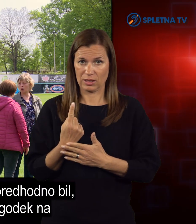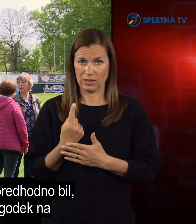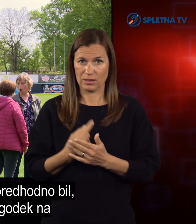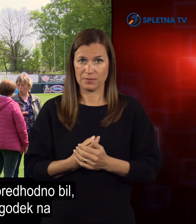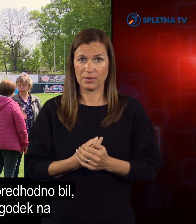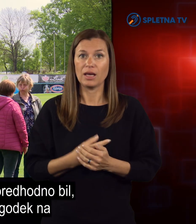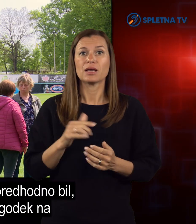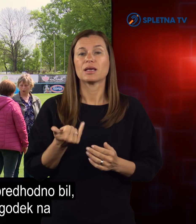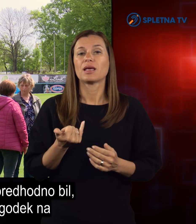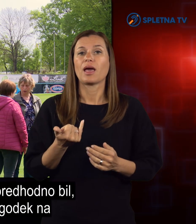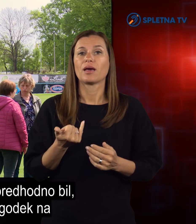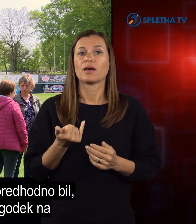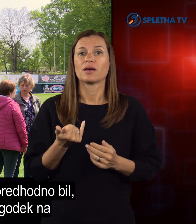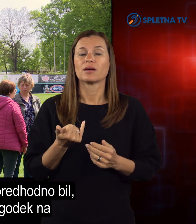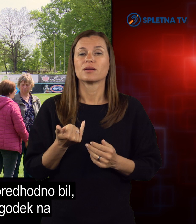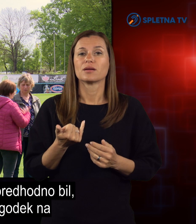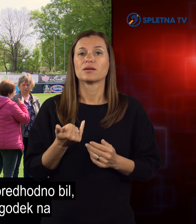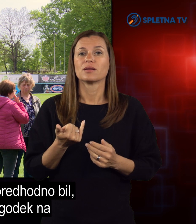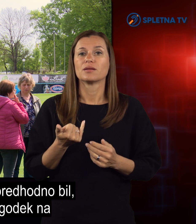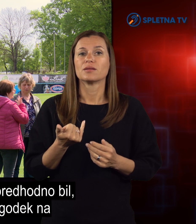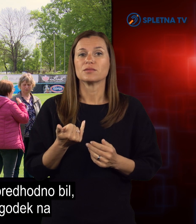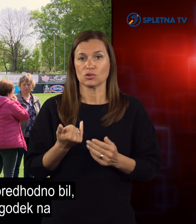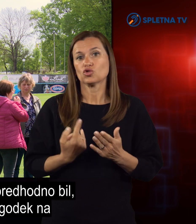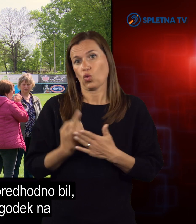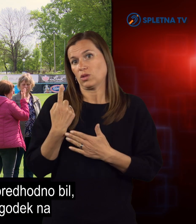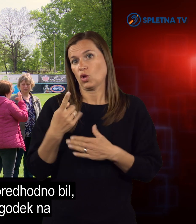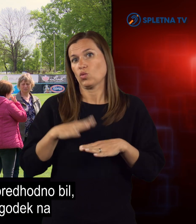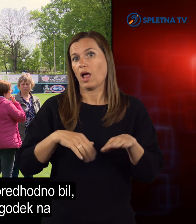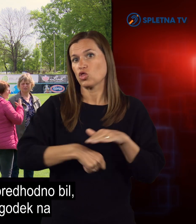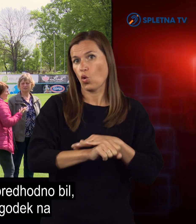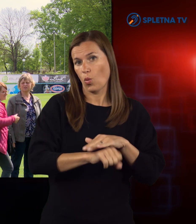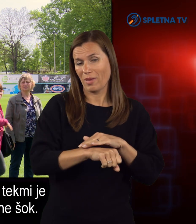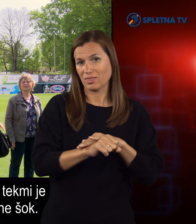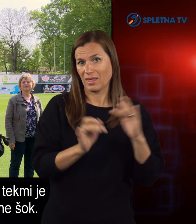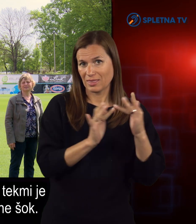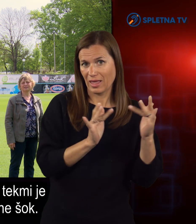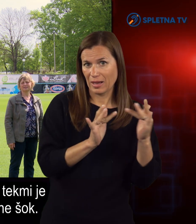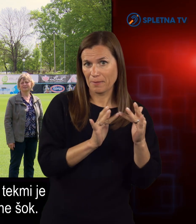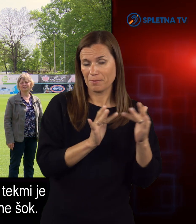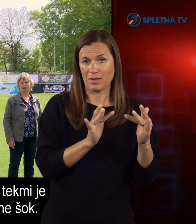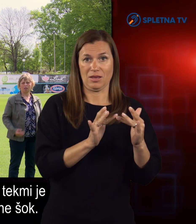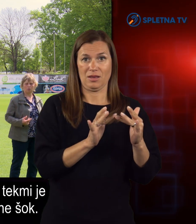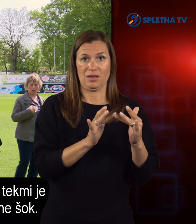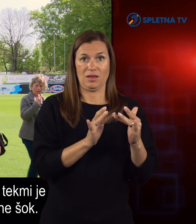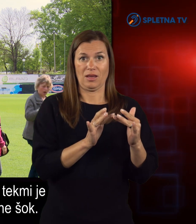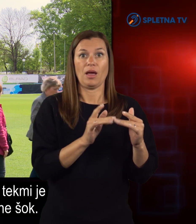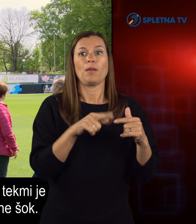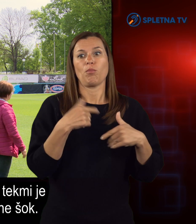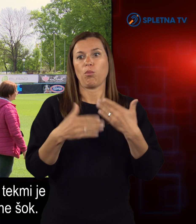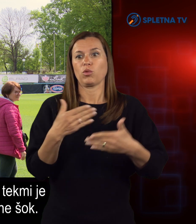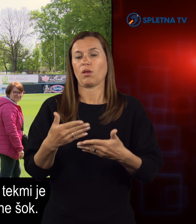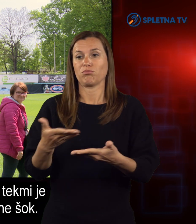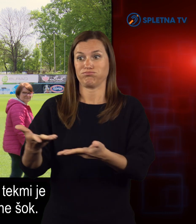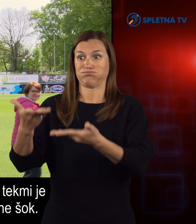Dogodek, ki je predhodno bil, pravi dogodek na nogometni tekmi, vzrok za donacijo,